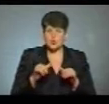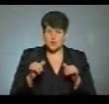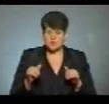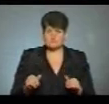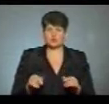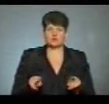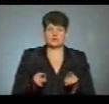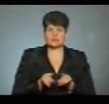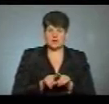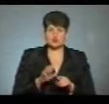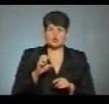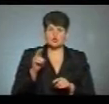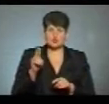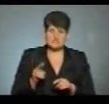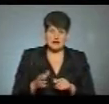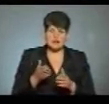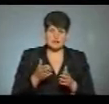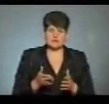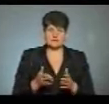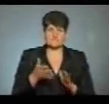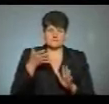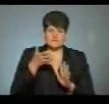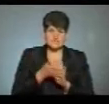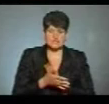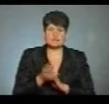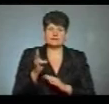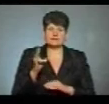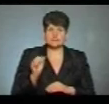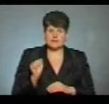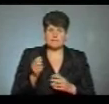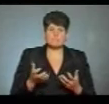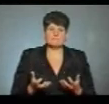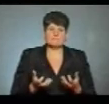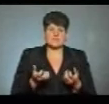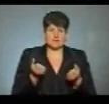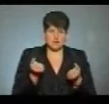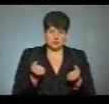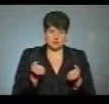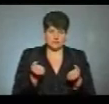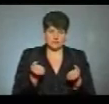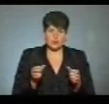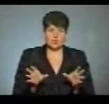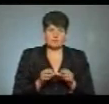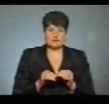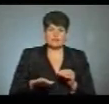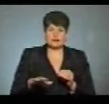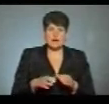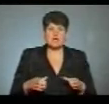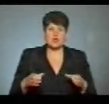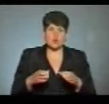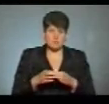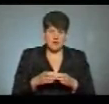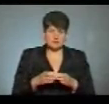також соціальні видатки на підтримку об'єднаних територіальних громад.